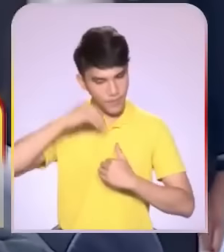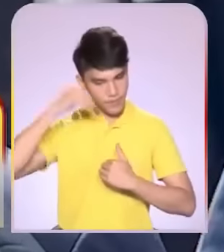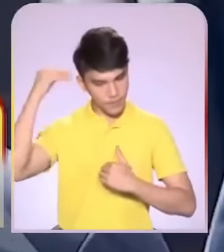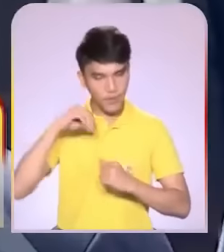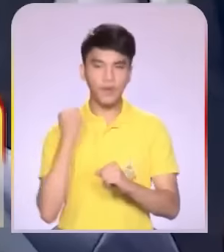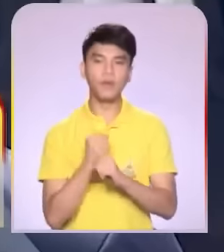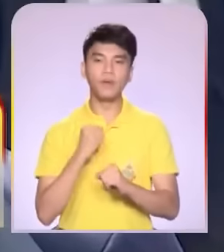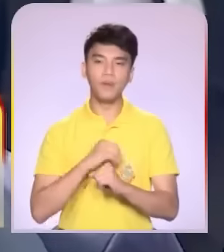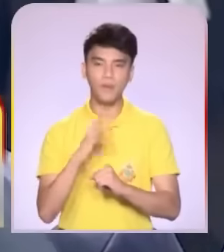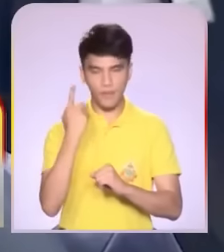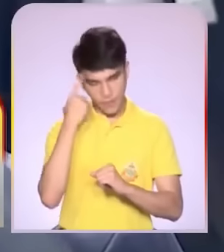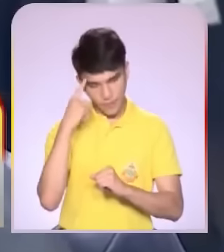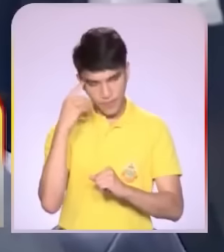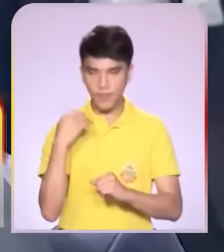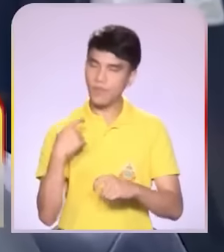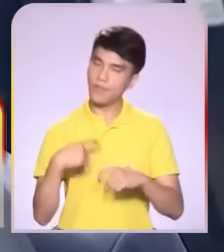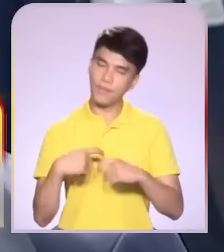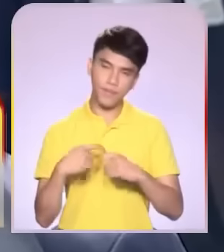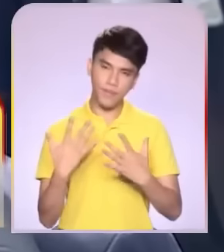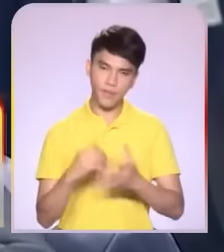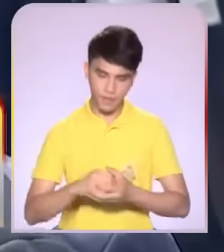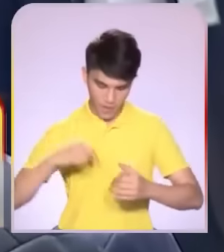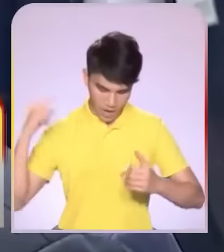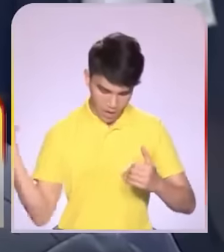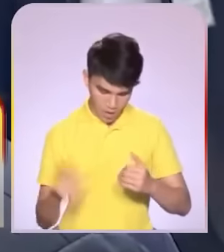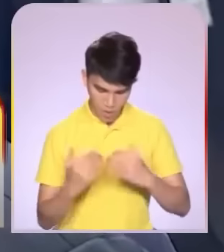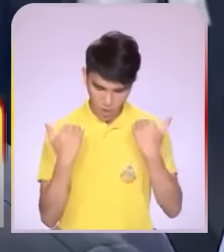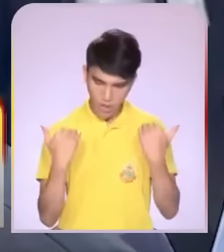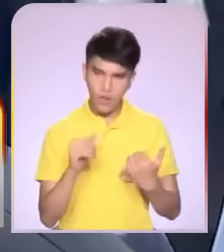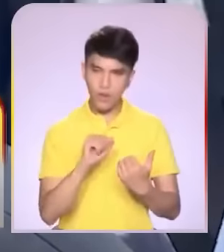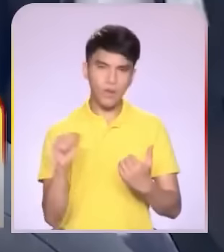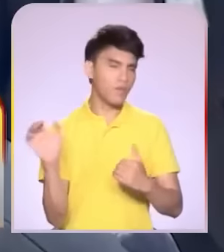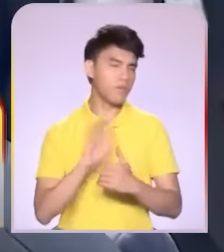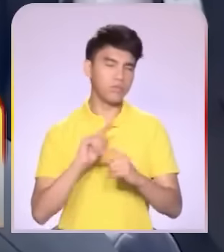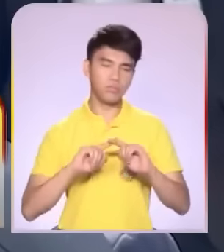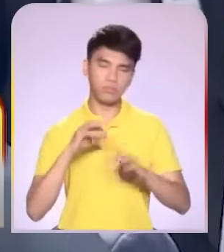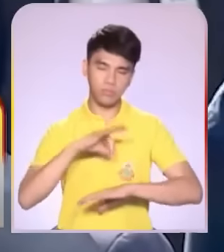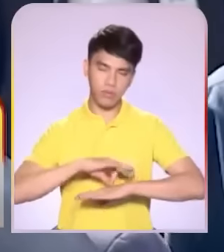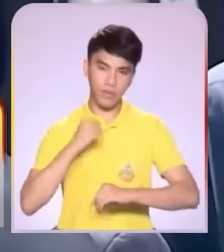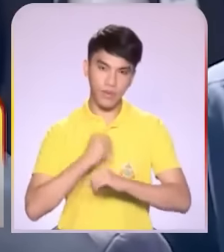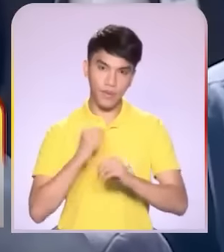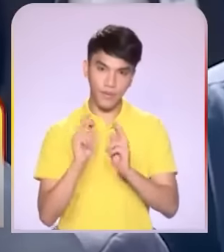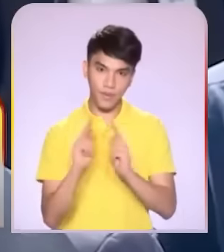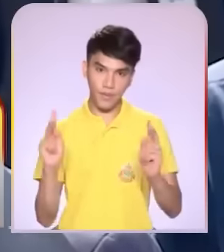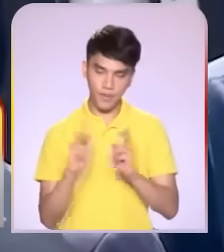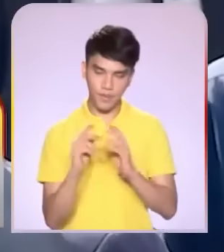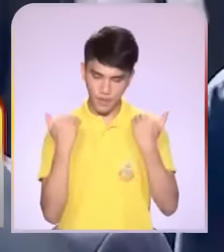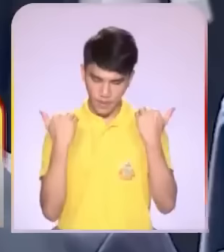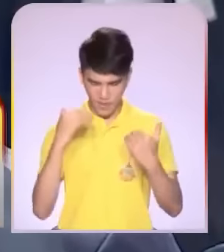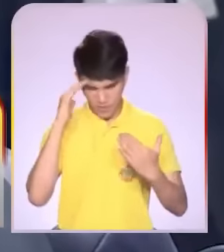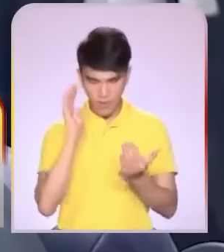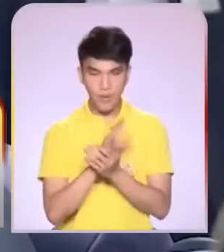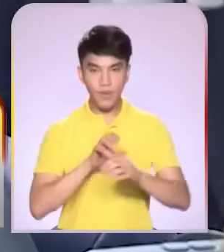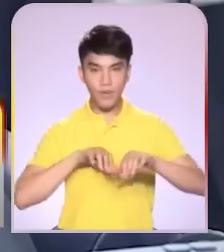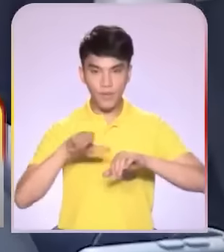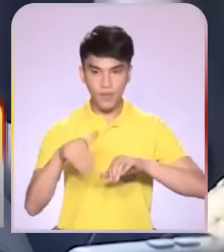จะรีบดำเนินการคิดว่าคงไม่ยากส่วนบทลงโทษนะครับแม้ไม่เป็นส.ส.แต่เข้ามาดำรงตำแหน่งกรรมาธิการนั้นจะต้องให้ตำรวจจัด